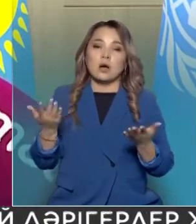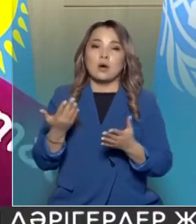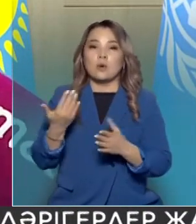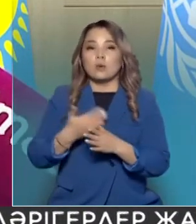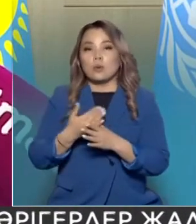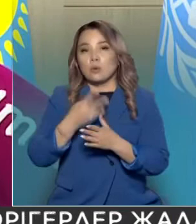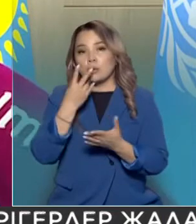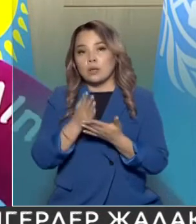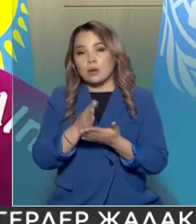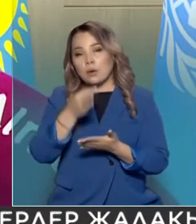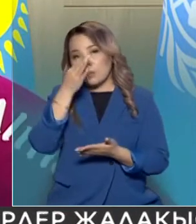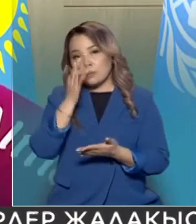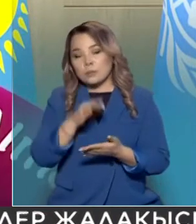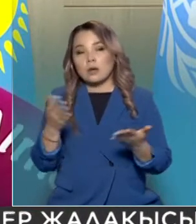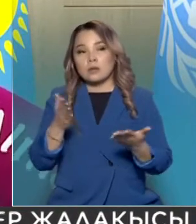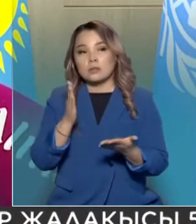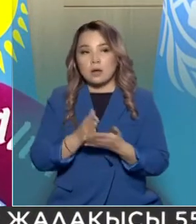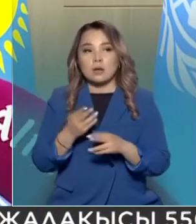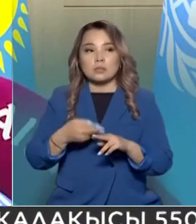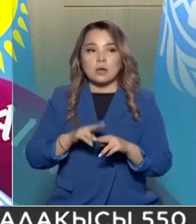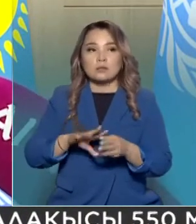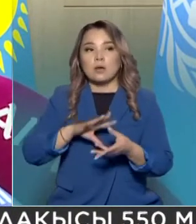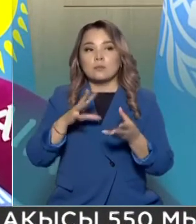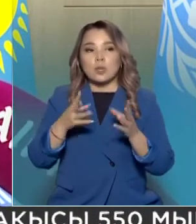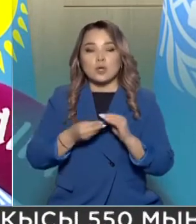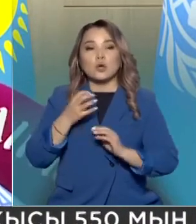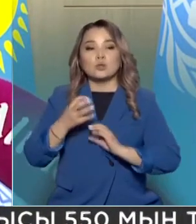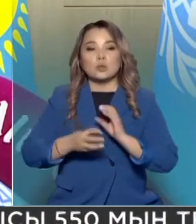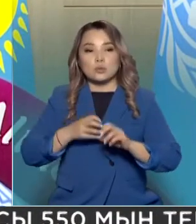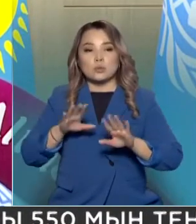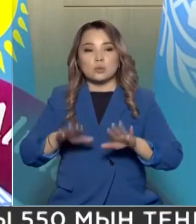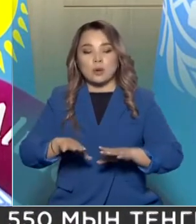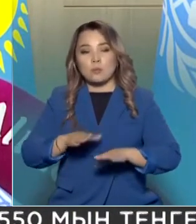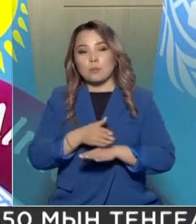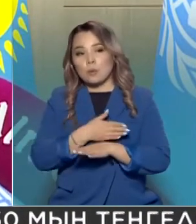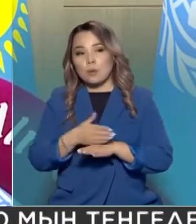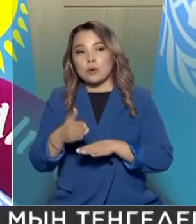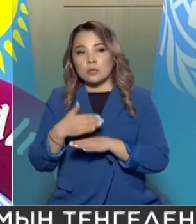керек? Қандай біздің тәжірибеміз бар? Соны бүкіл дүниежүзімен бөлісетін боламыз.